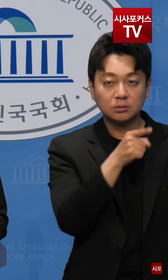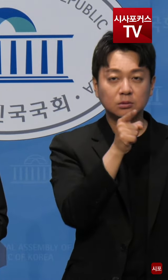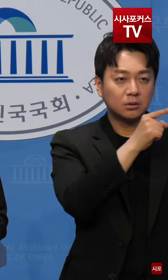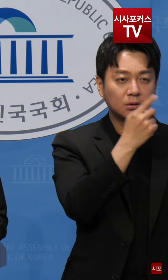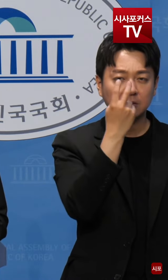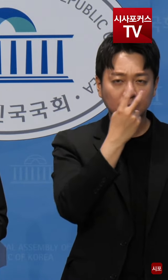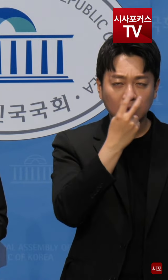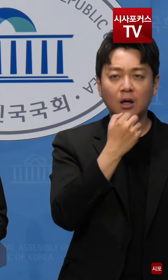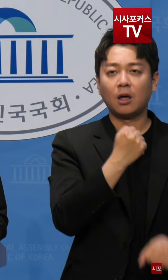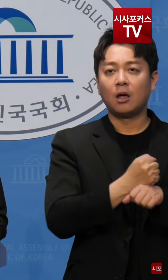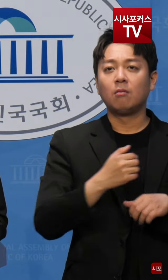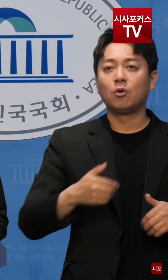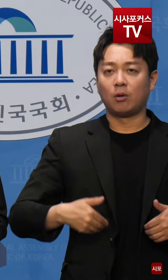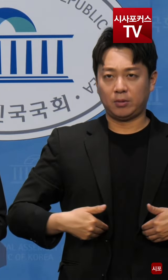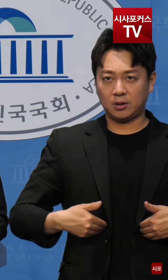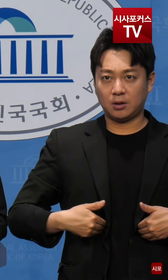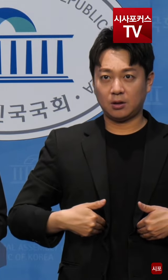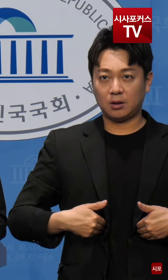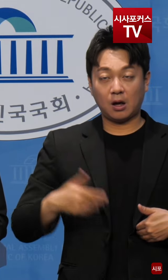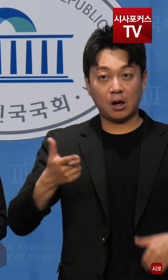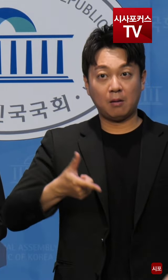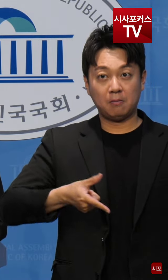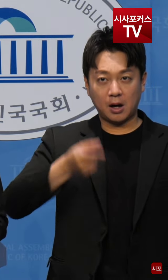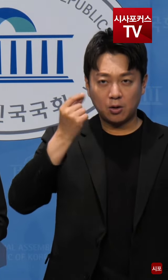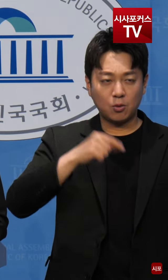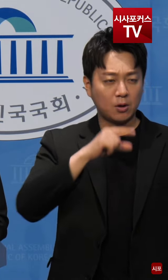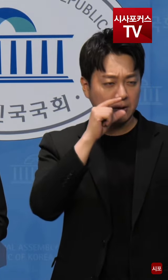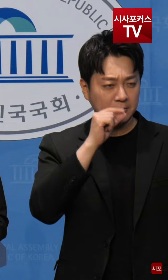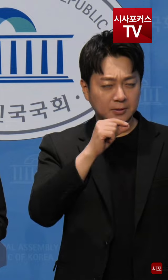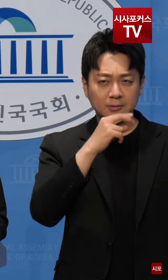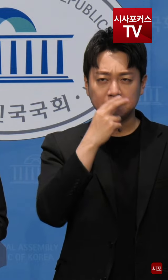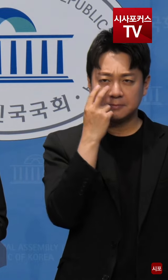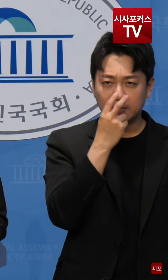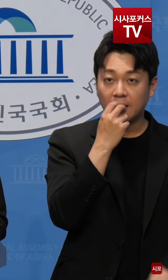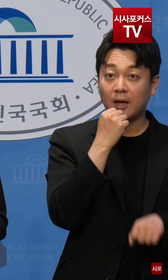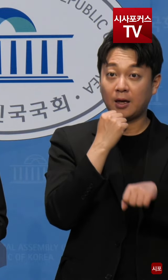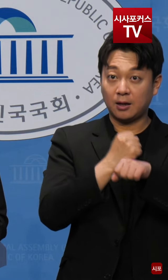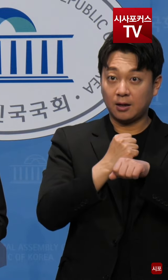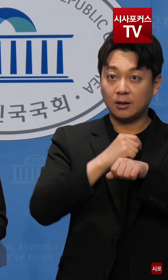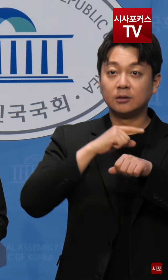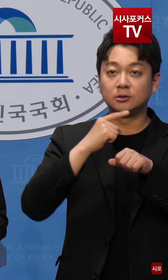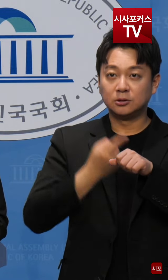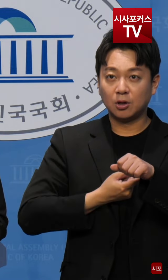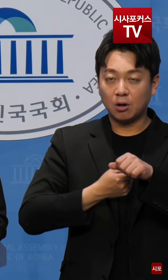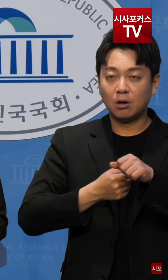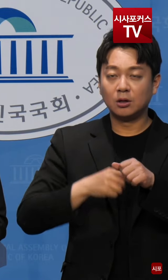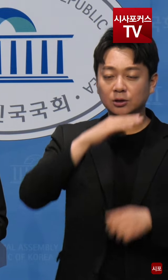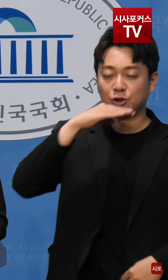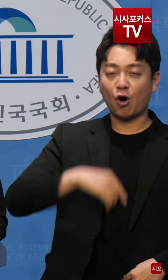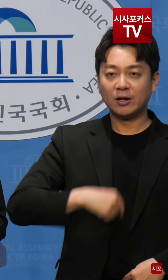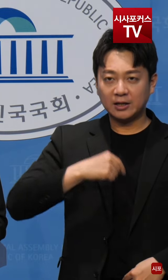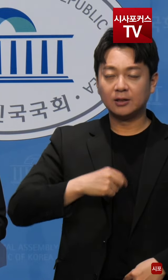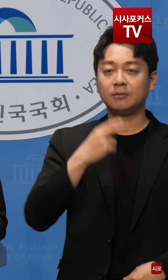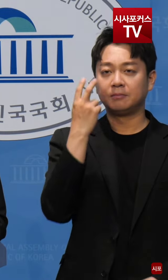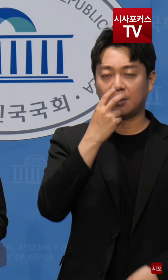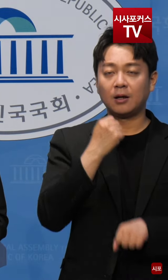대한 더욱 신속하고도 엄정한 수사로 사법 정의를 실현해야 할